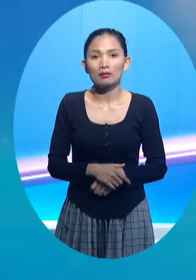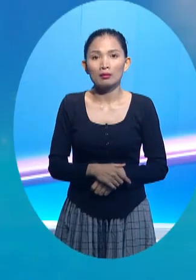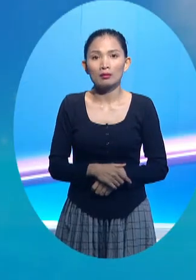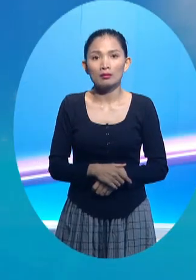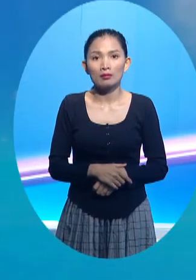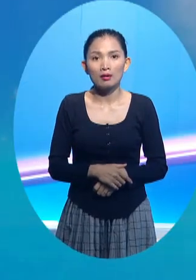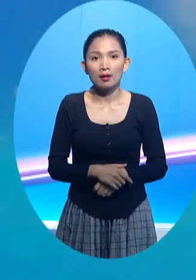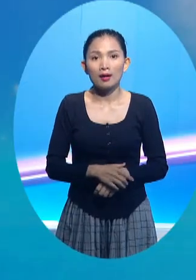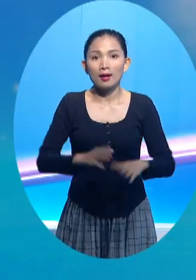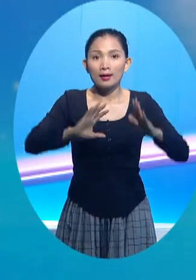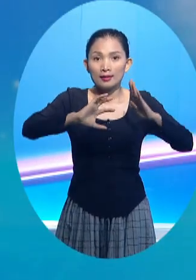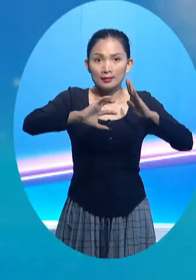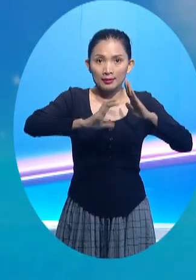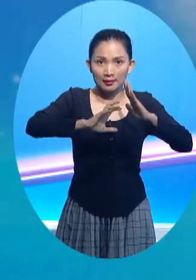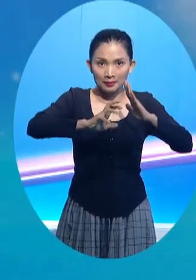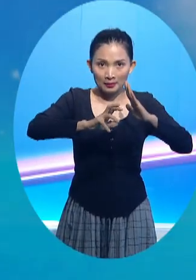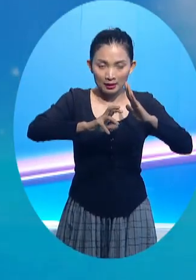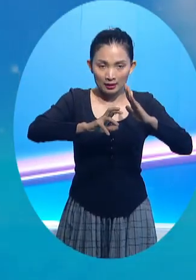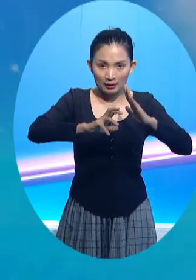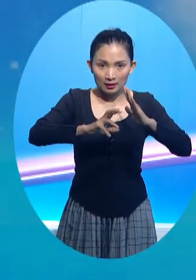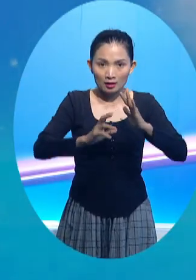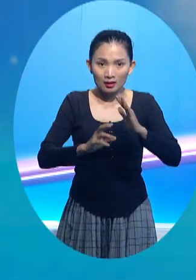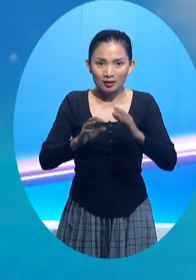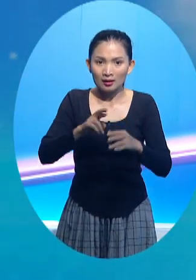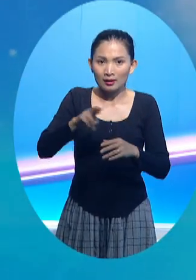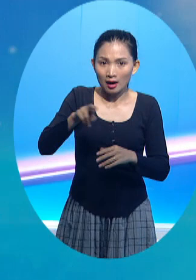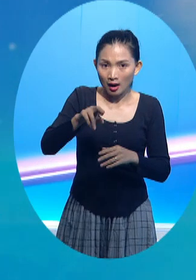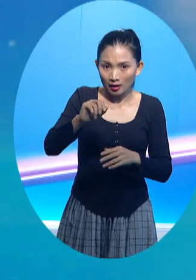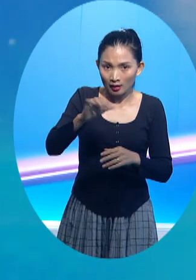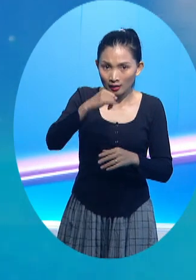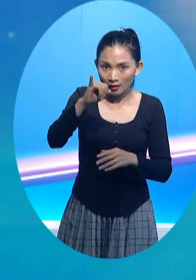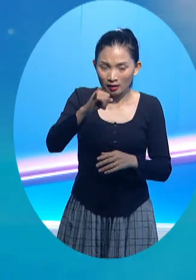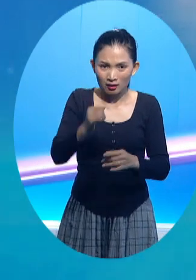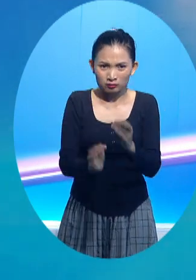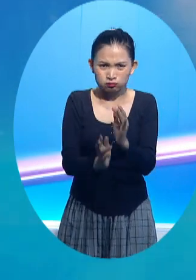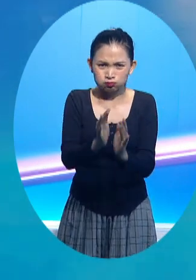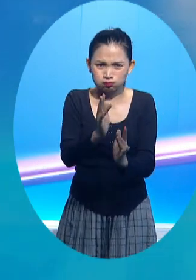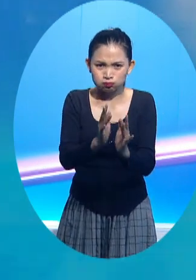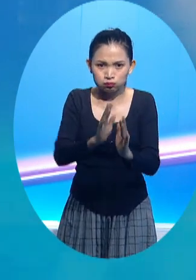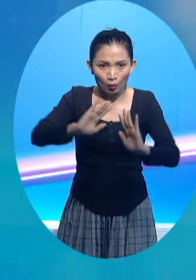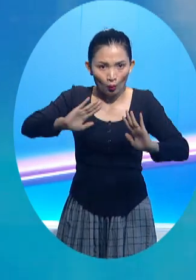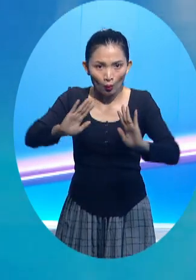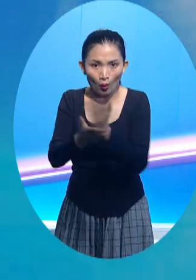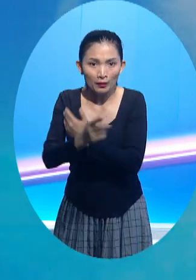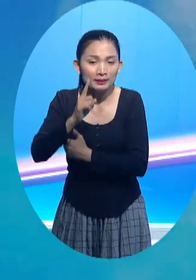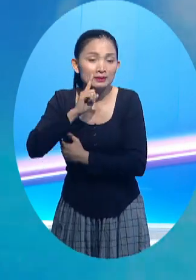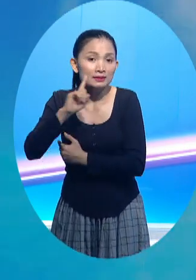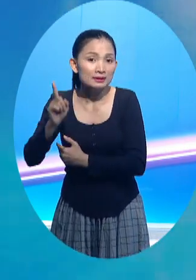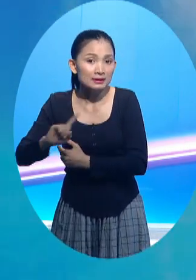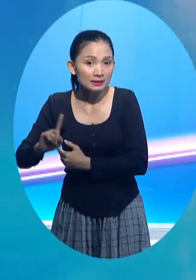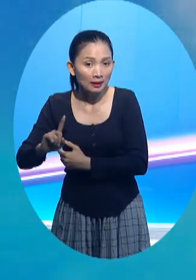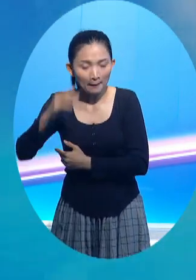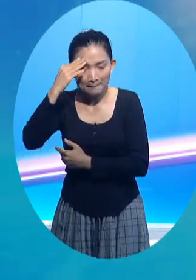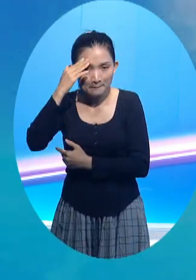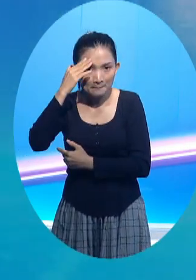Nhà máy đốt rác phát điện 5 MW đầu tiên ở tỉnh Bình Dương do công ty cổ phần Tổng công ty nước môi trường Bình Dương B-Waste đầu tư đã chính thức phát